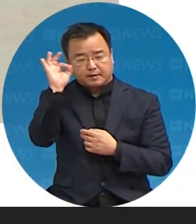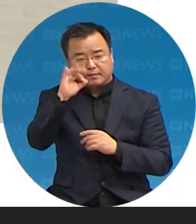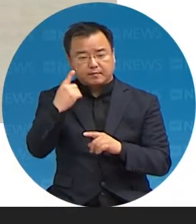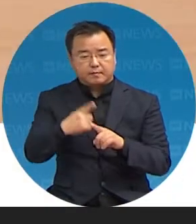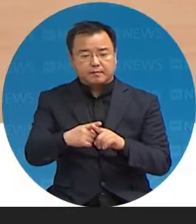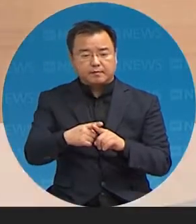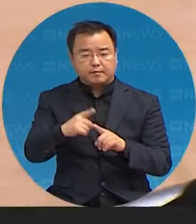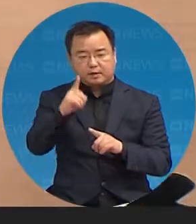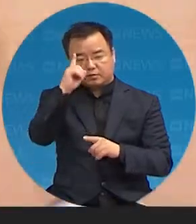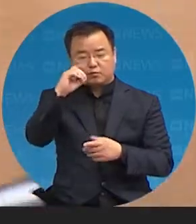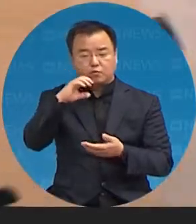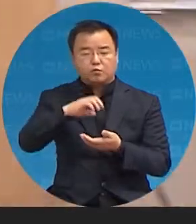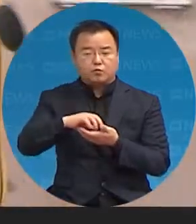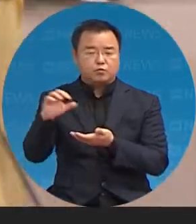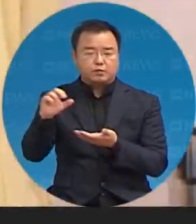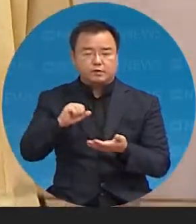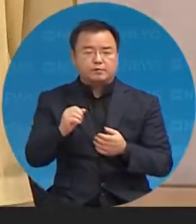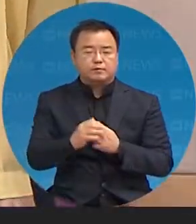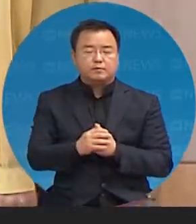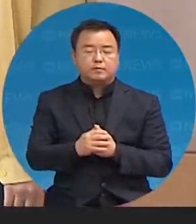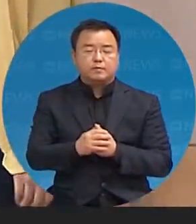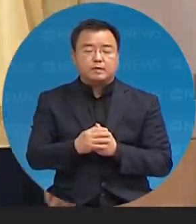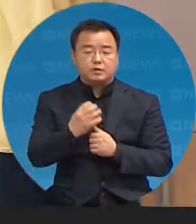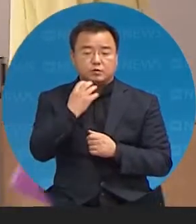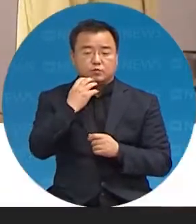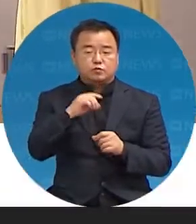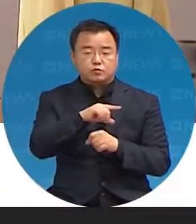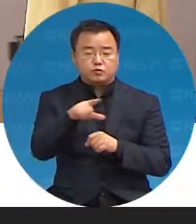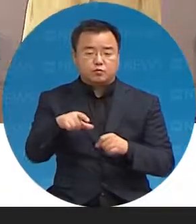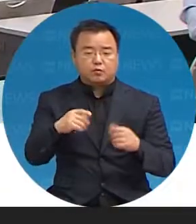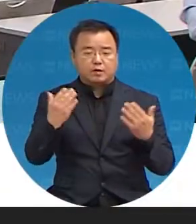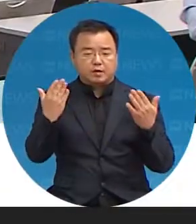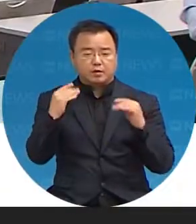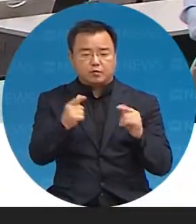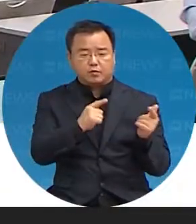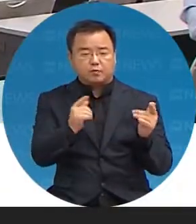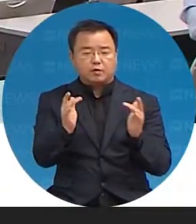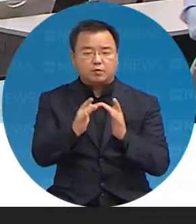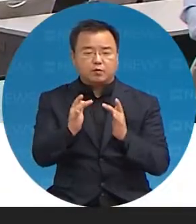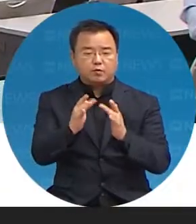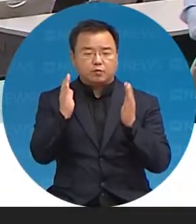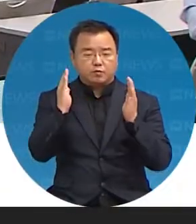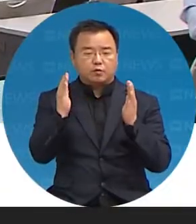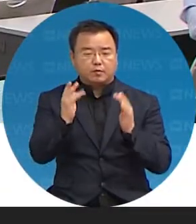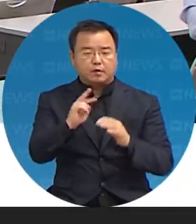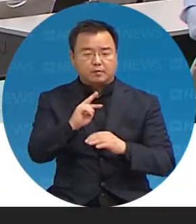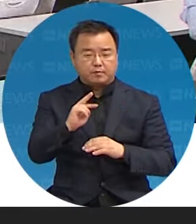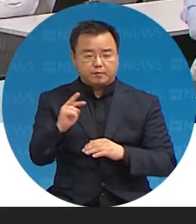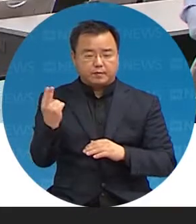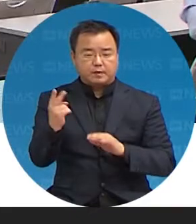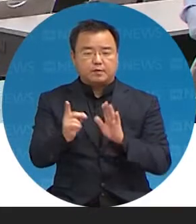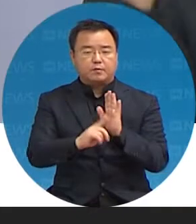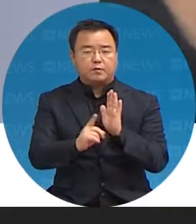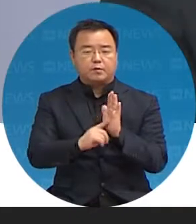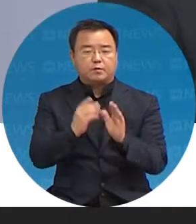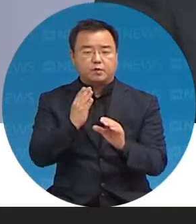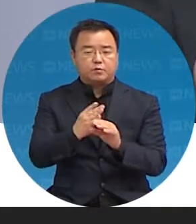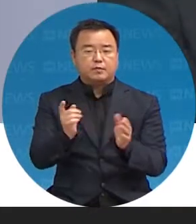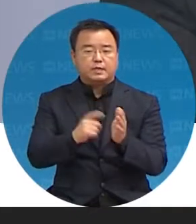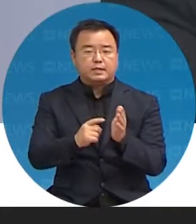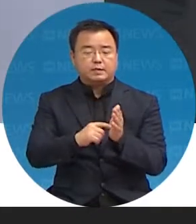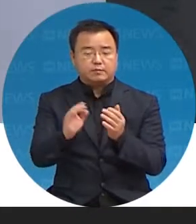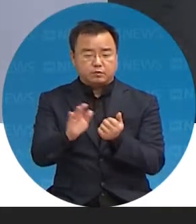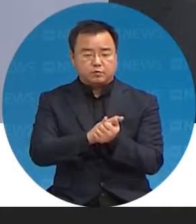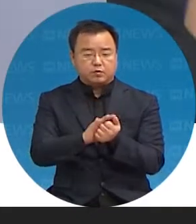되요 그분은 수도권 학교에 대해 전면 원격 수업 으로 전환한다고 발표하면서 긴급 돌봄